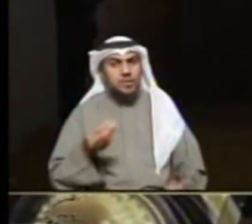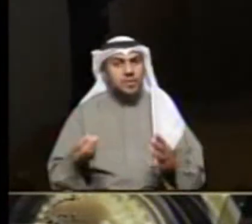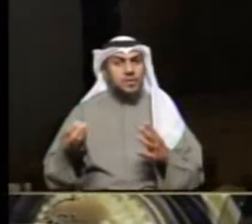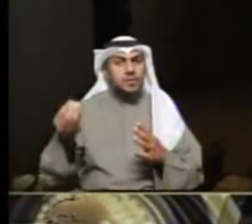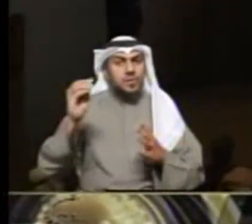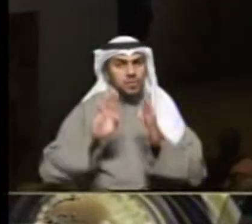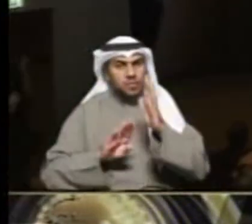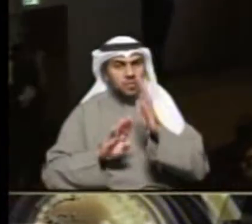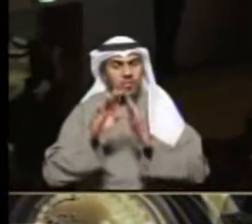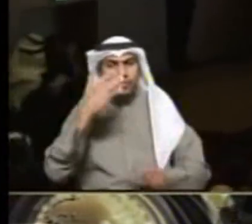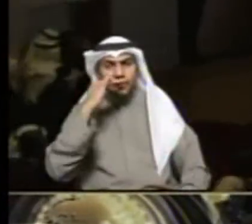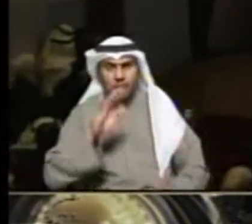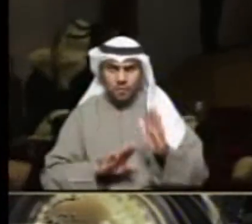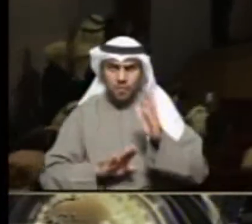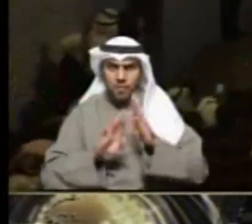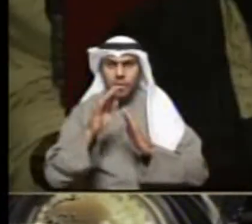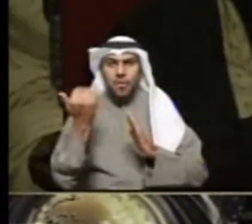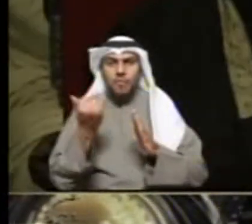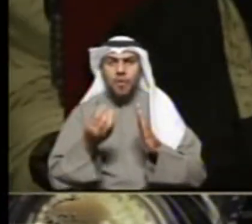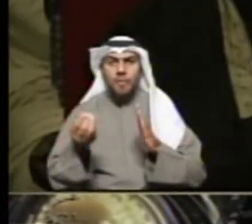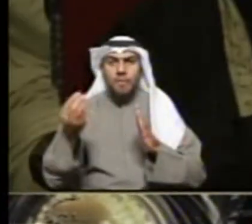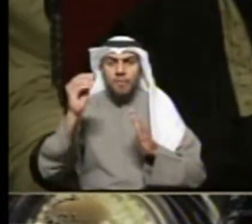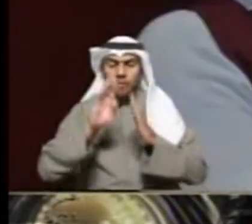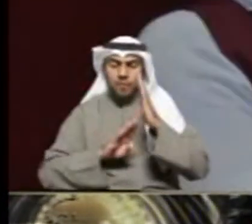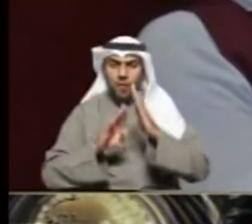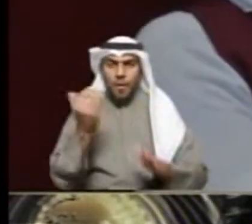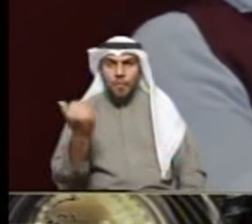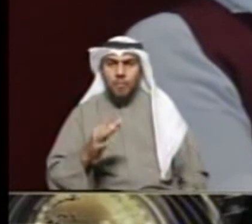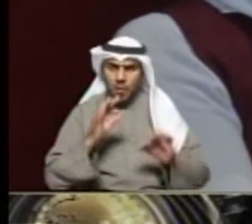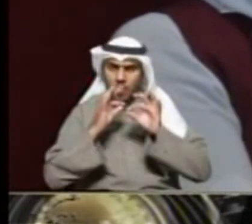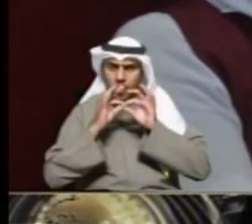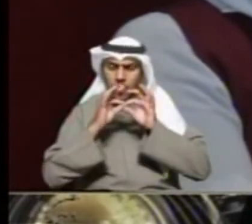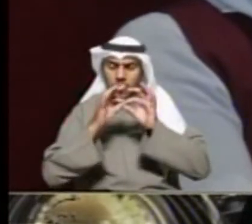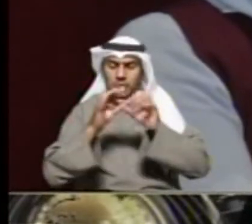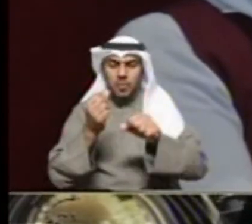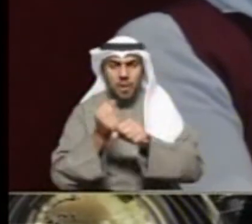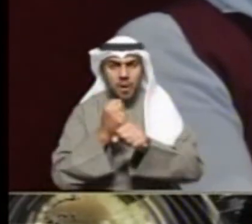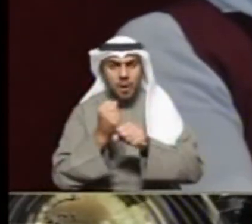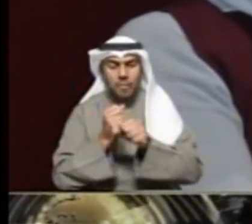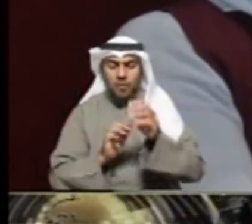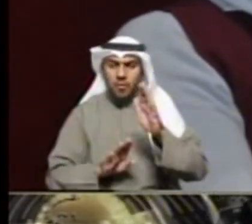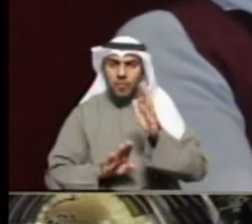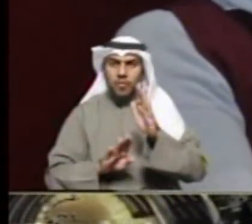خطى دولة الكويت الرامية لتنفيذ أهداف التنمية المستدامة وتحفيز بيئة عمل